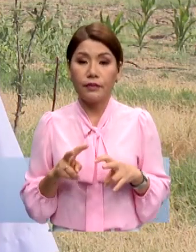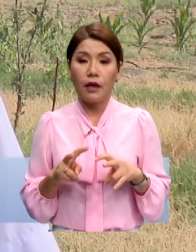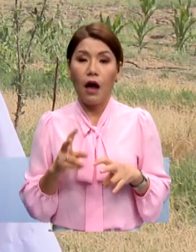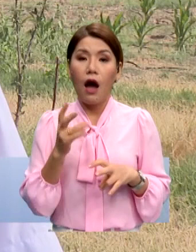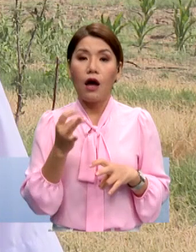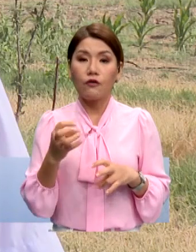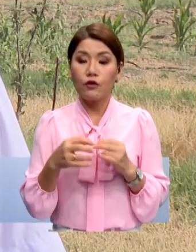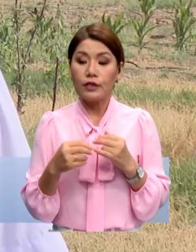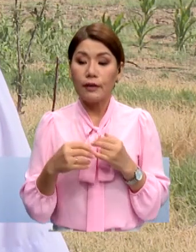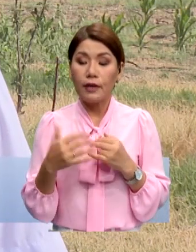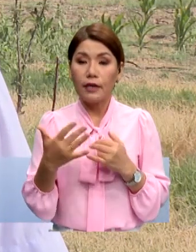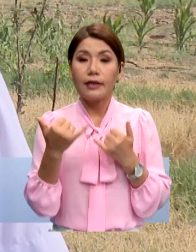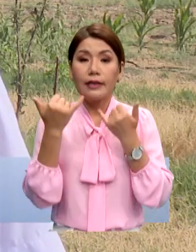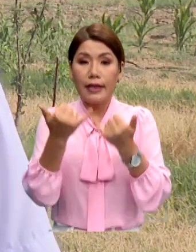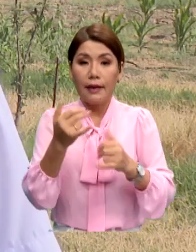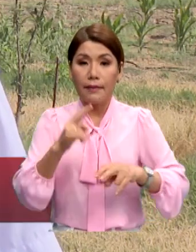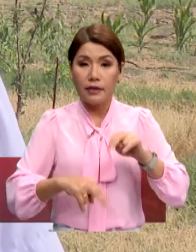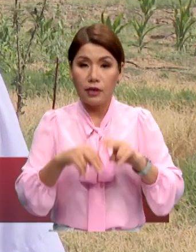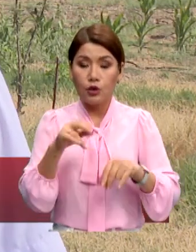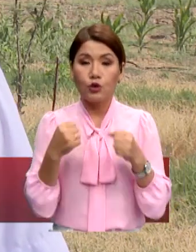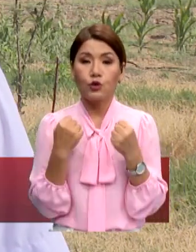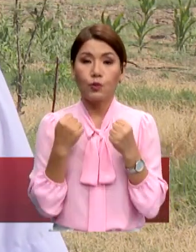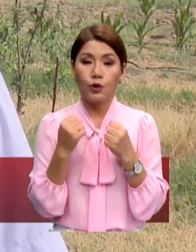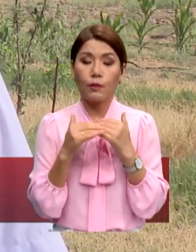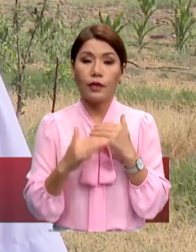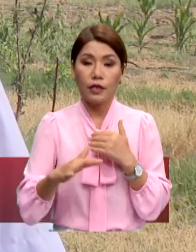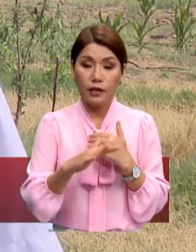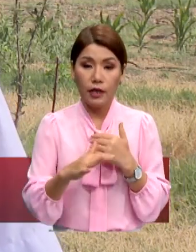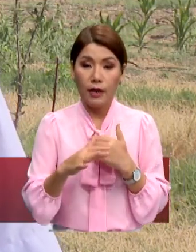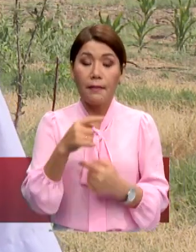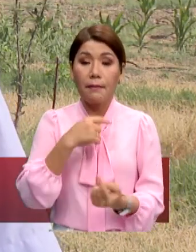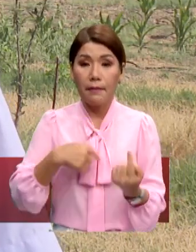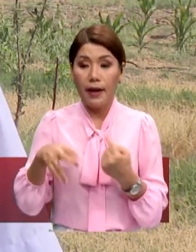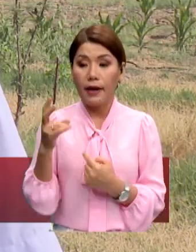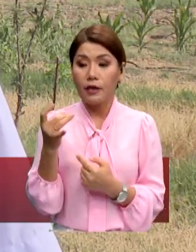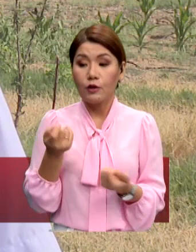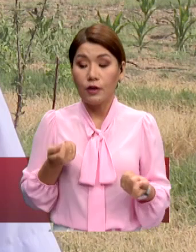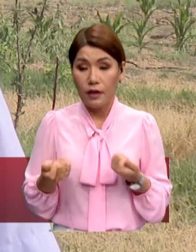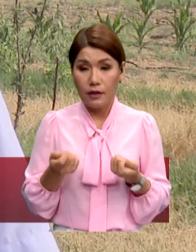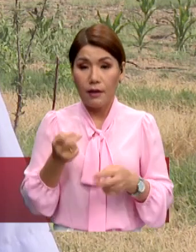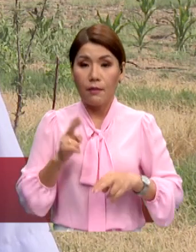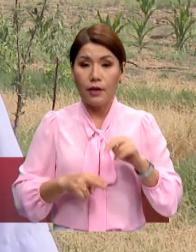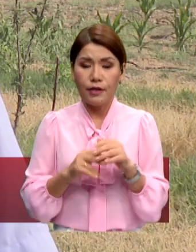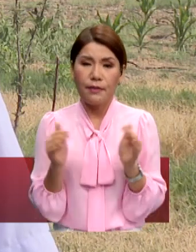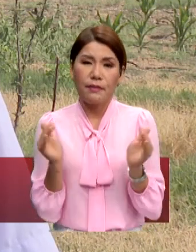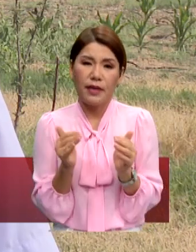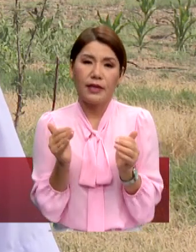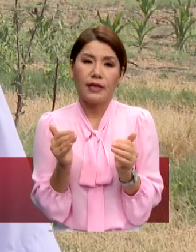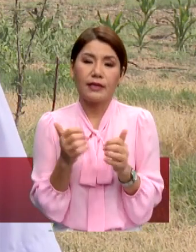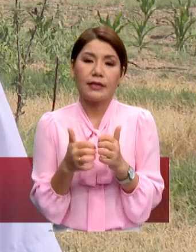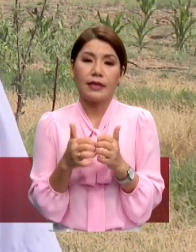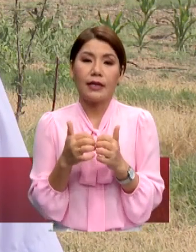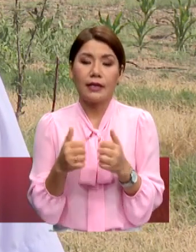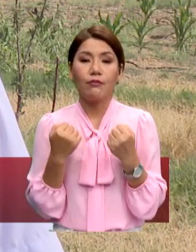отвод земли именно для постройки спортплощадки. Но мы, Каратовский акимат, мы построим